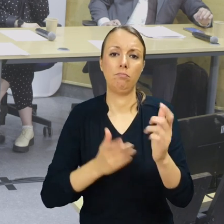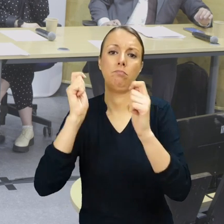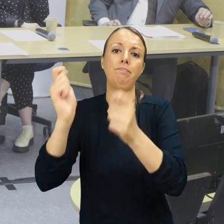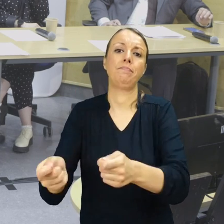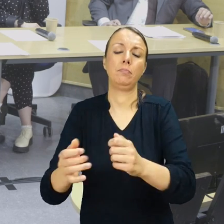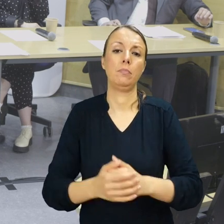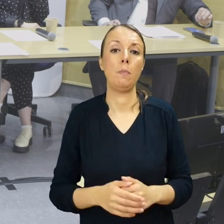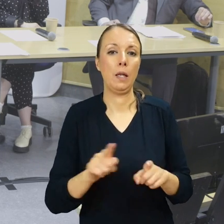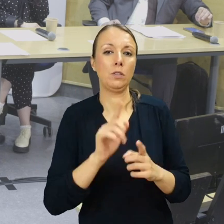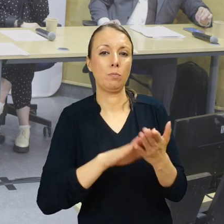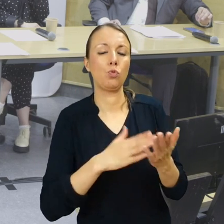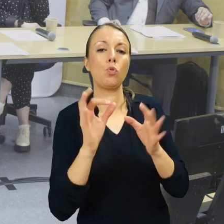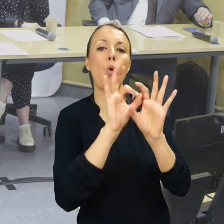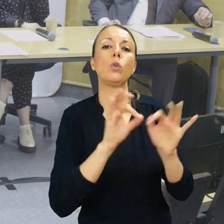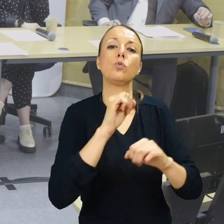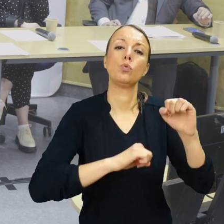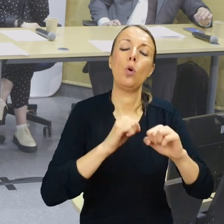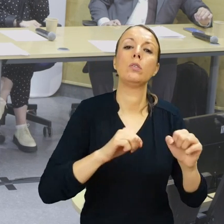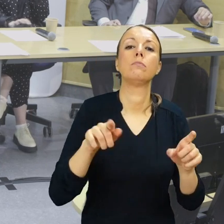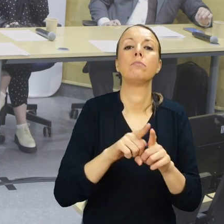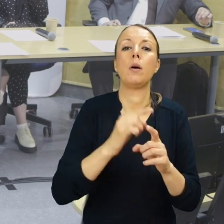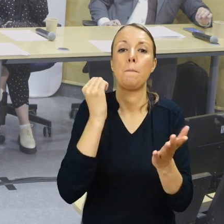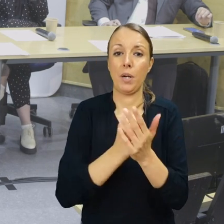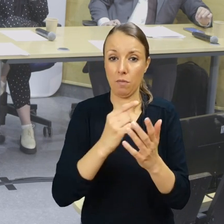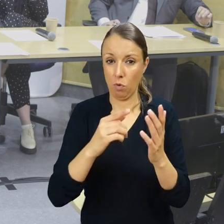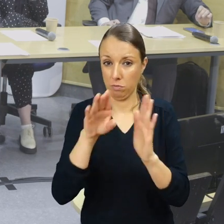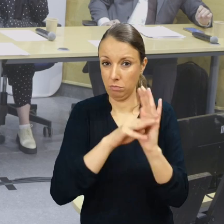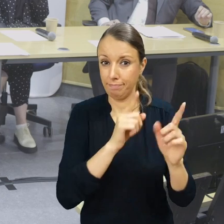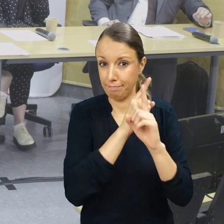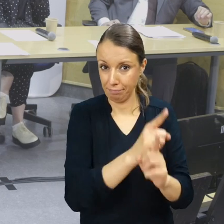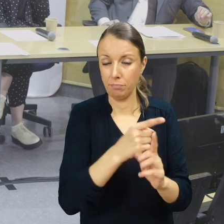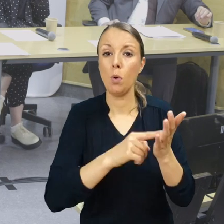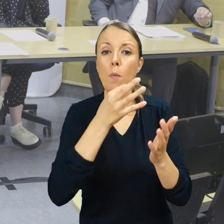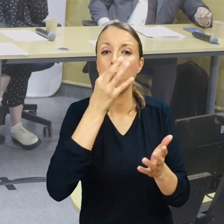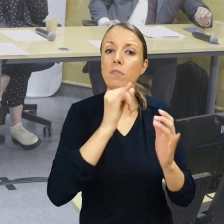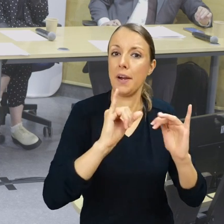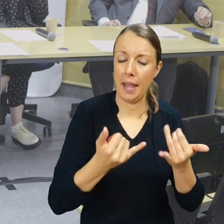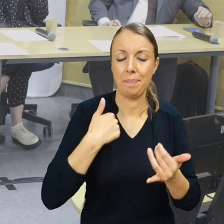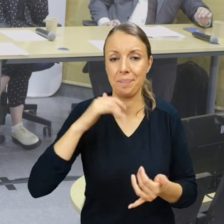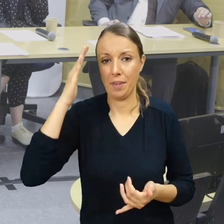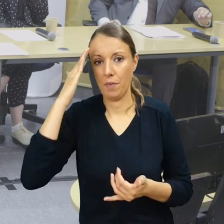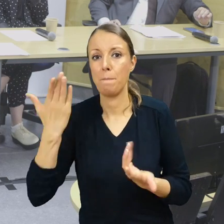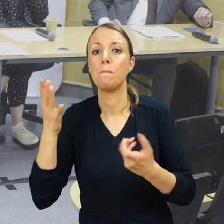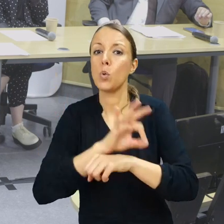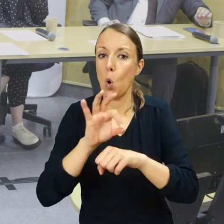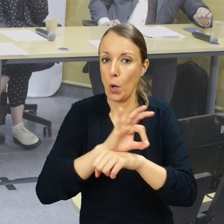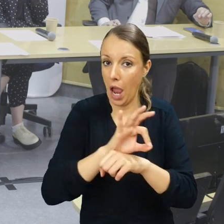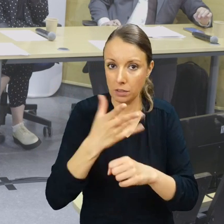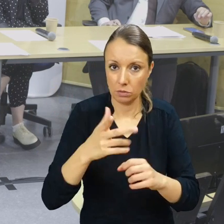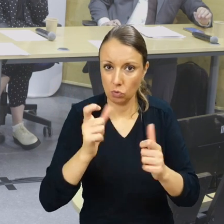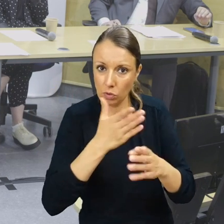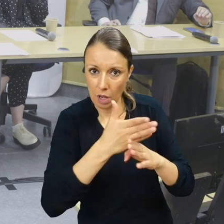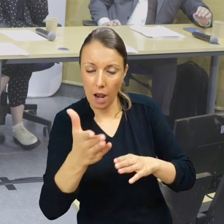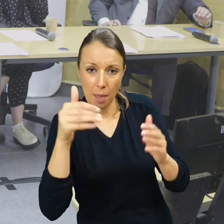i naprawę praworządności, to ja wiem, co się możemy z takimi projektami stać, ale przynajmniej wtedy